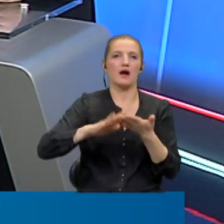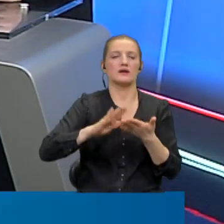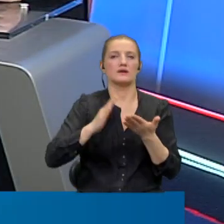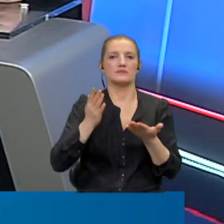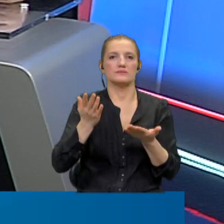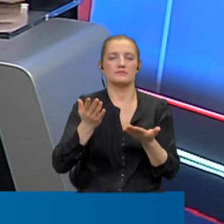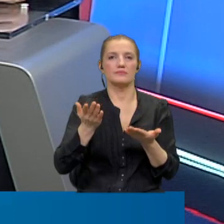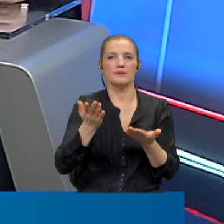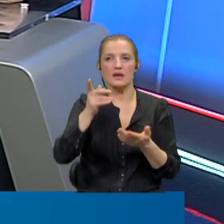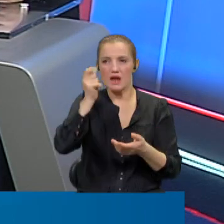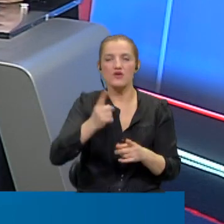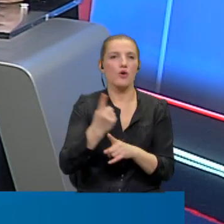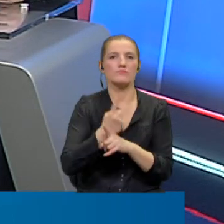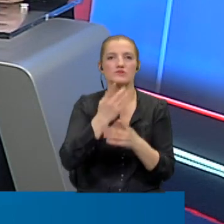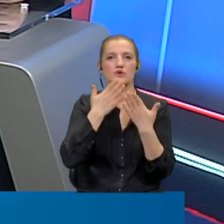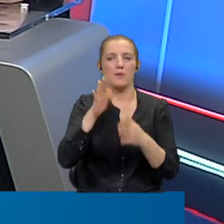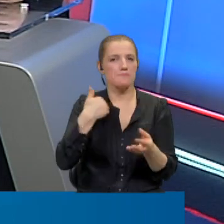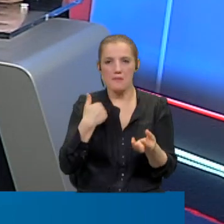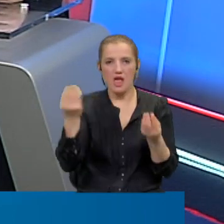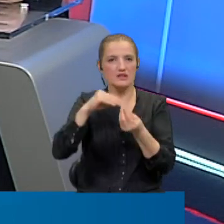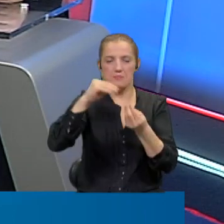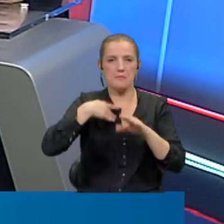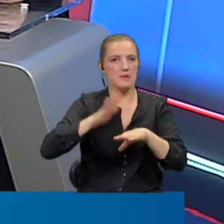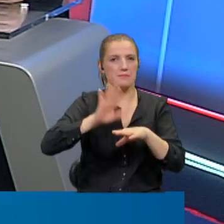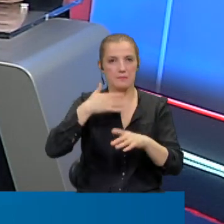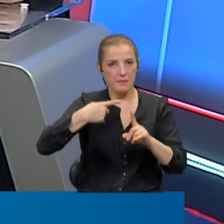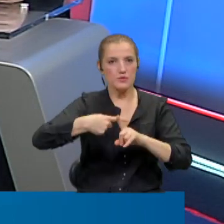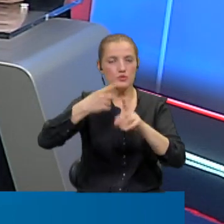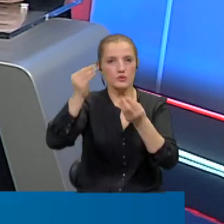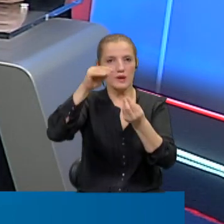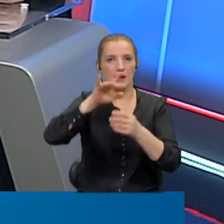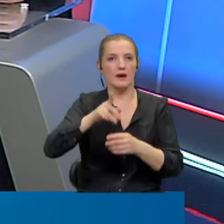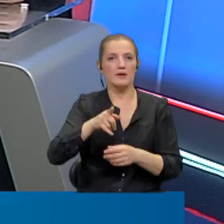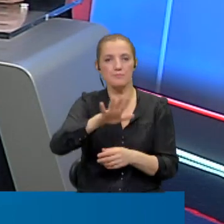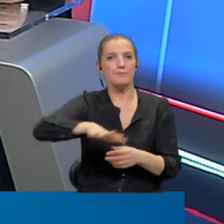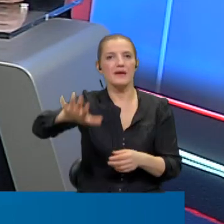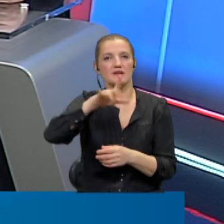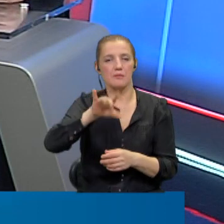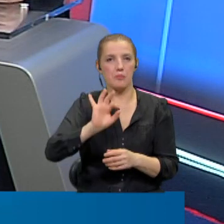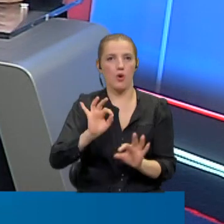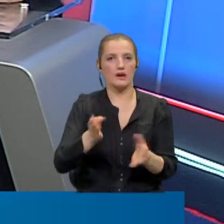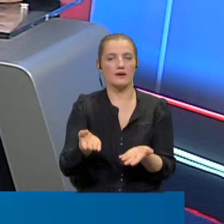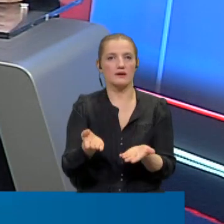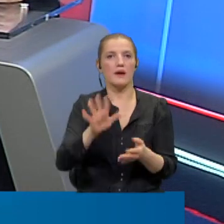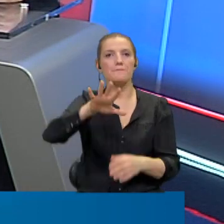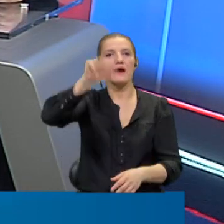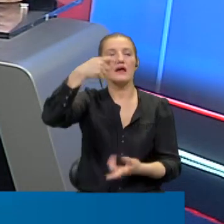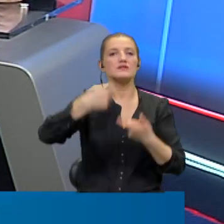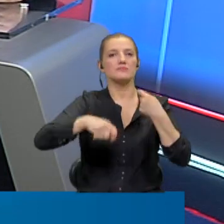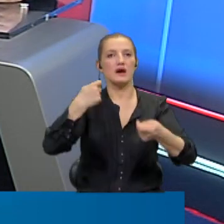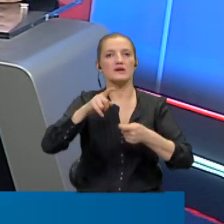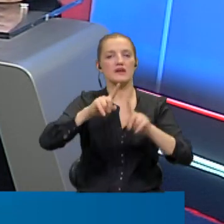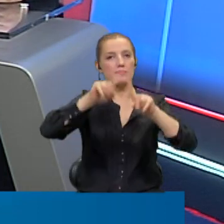Yani gerçekten öyle bir şey ben yaptırmadım ki ben yükselteyim demiş piyasa böyle bir oyuncu göreceğim Merkez